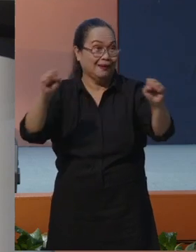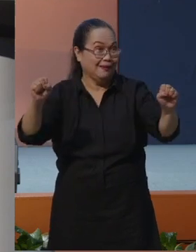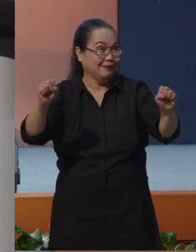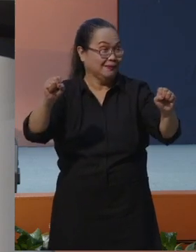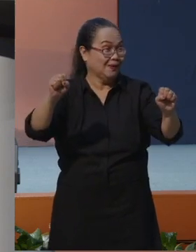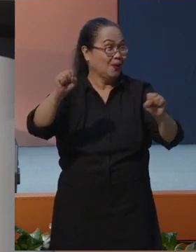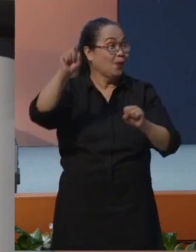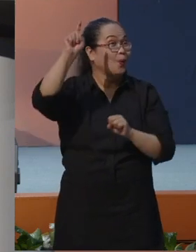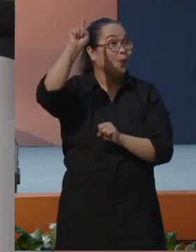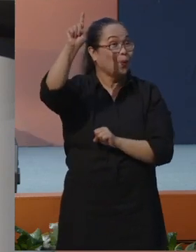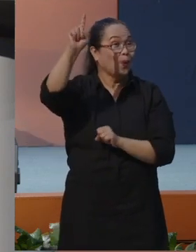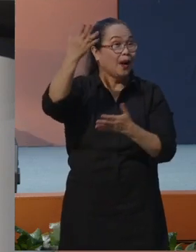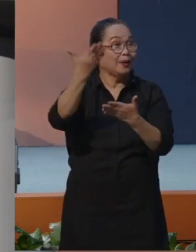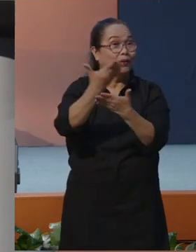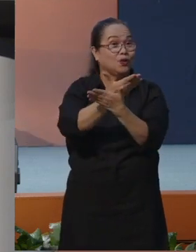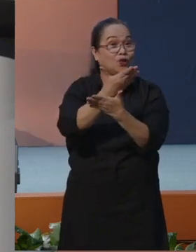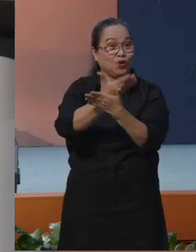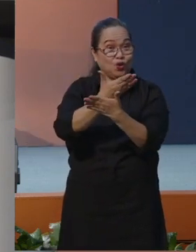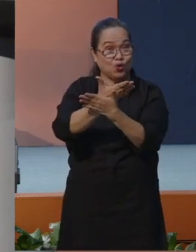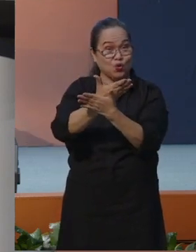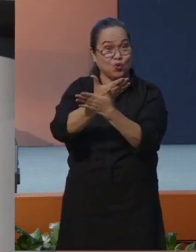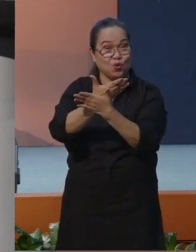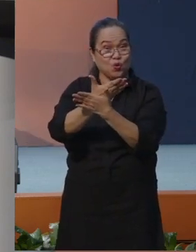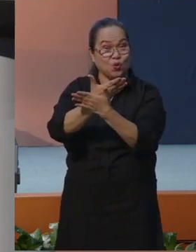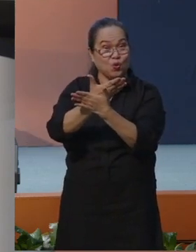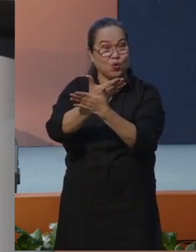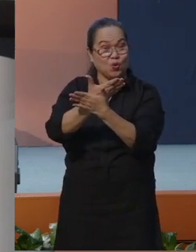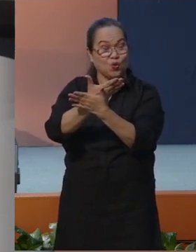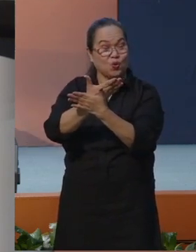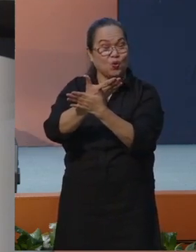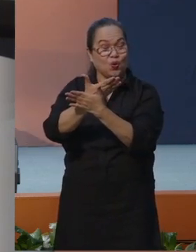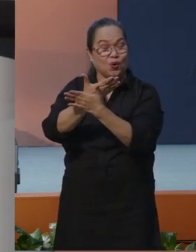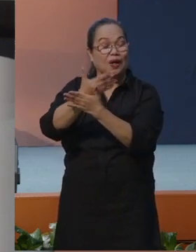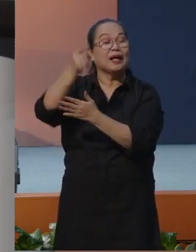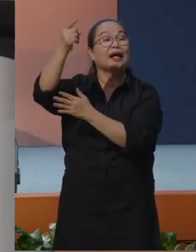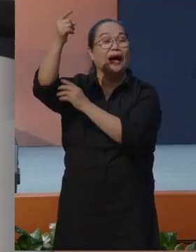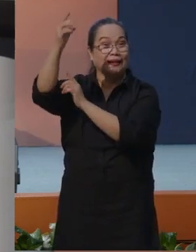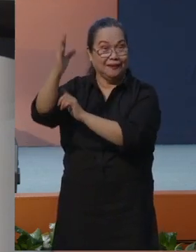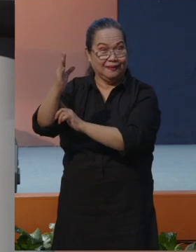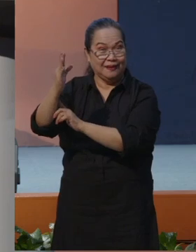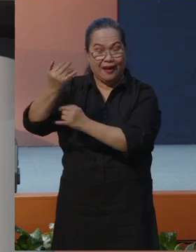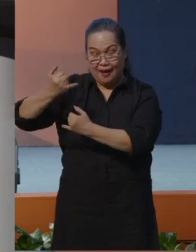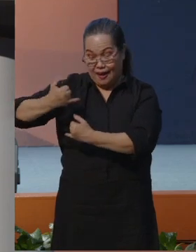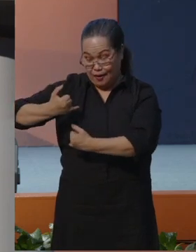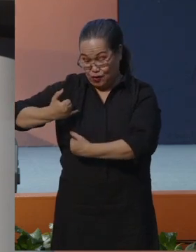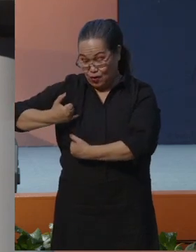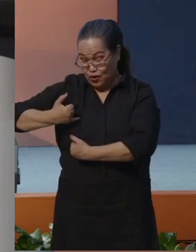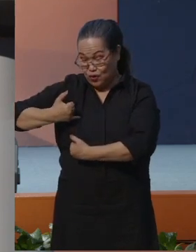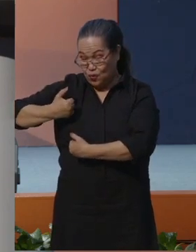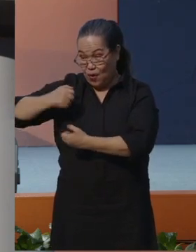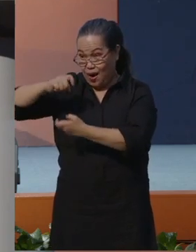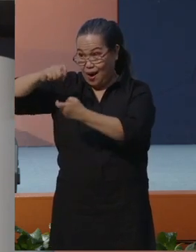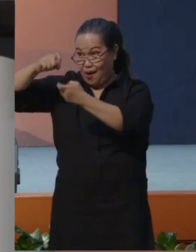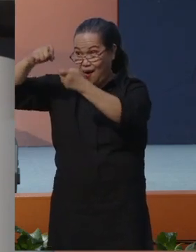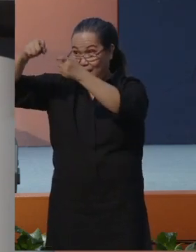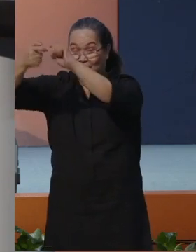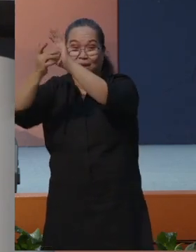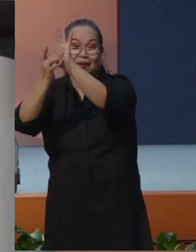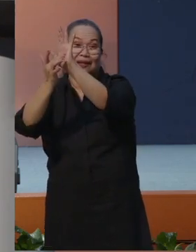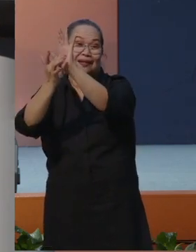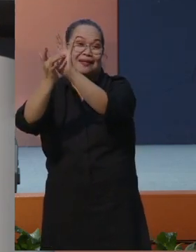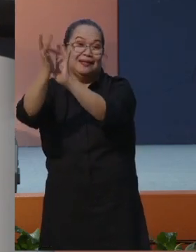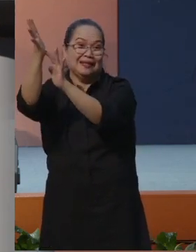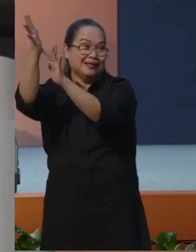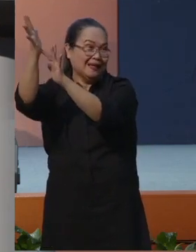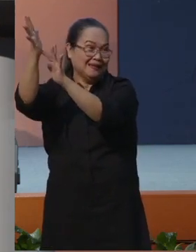ng isang bagong Yeshua. Yung pong pangalan ni Joshua. Sa Greek po, ang pangalan